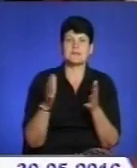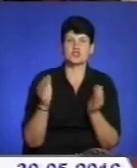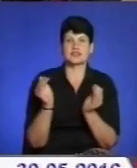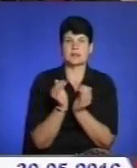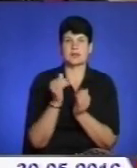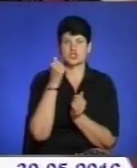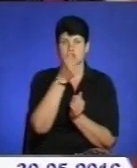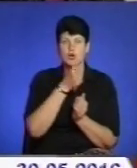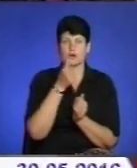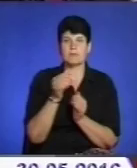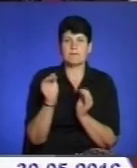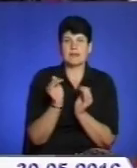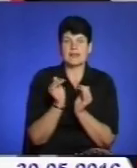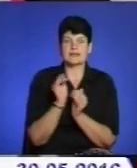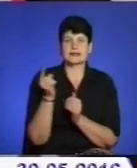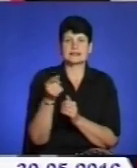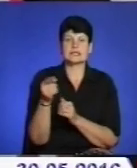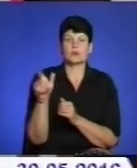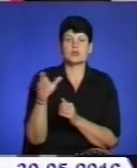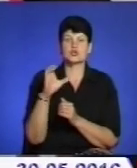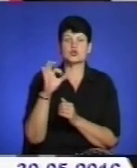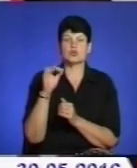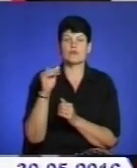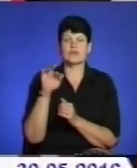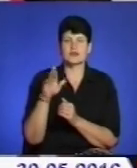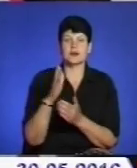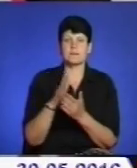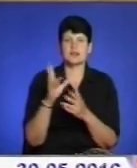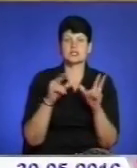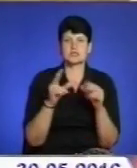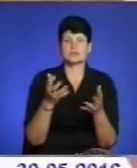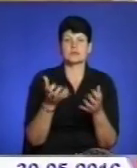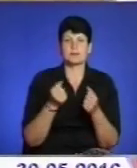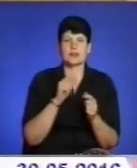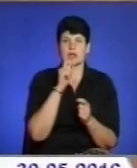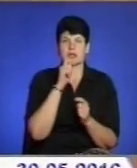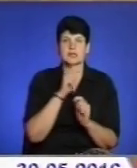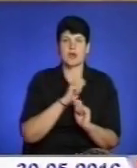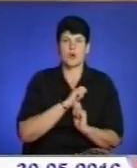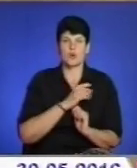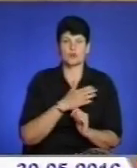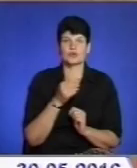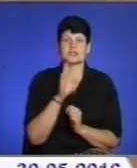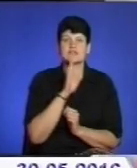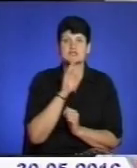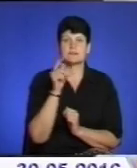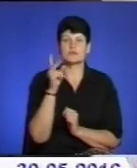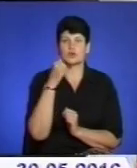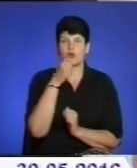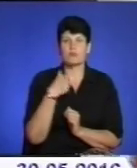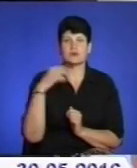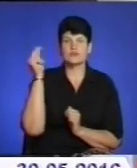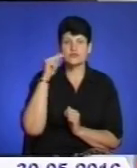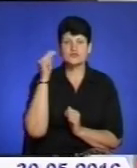Тож маленька тернополянка Софійка мала усі шанси отримати свою нагороду. Дівчинці всього півтора року. Ми вивчаємо англійську